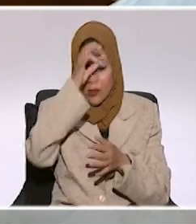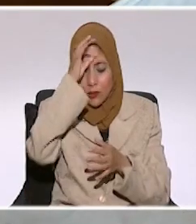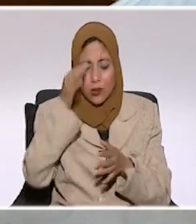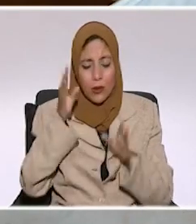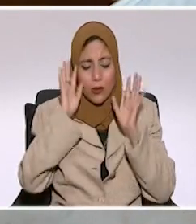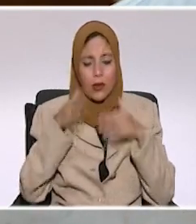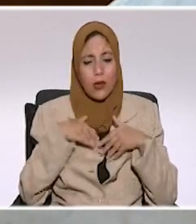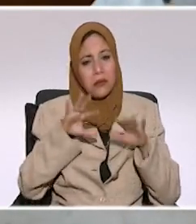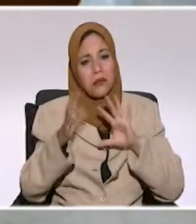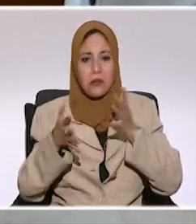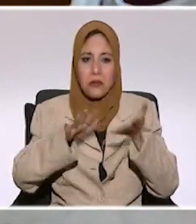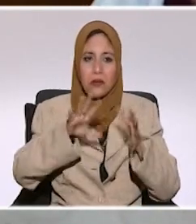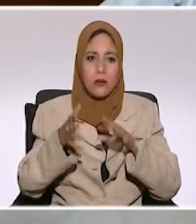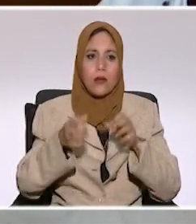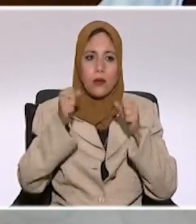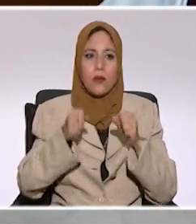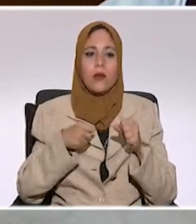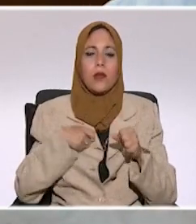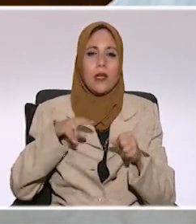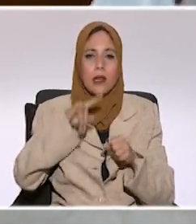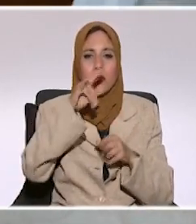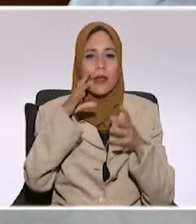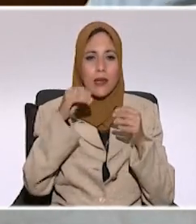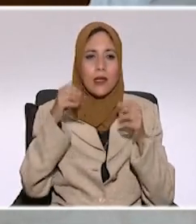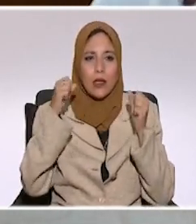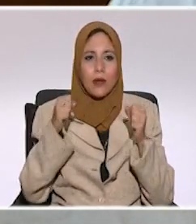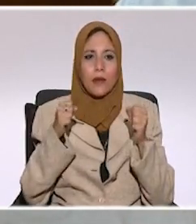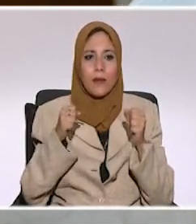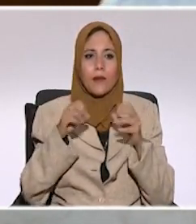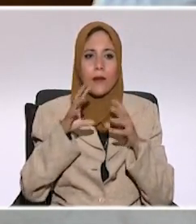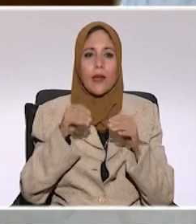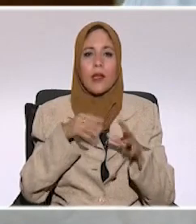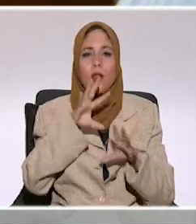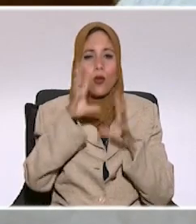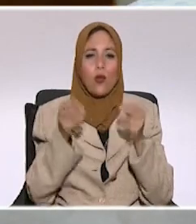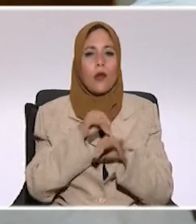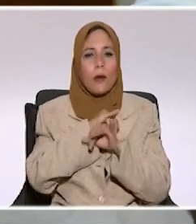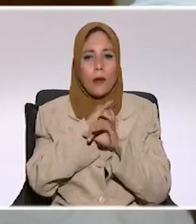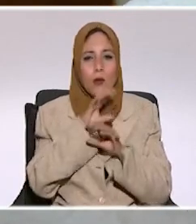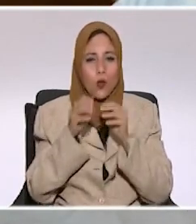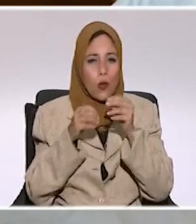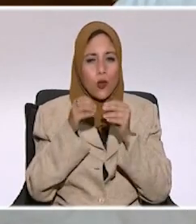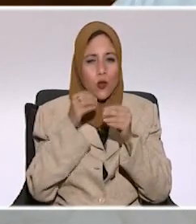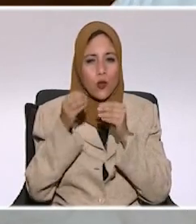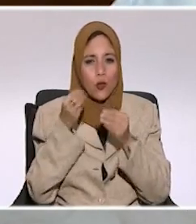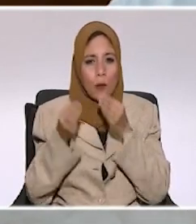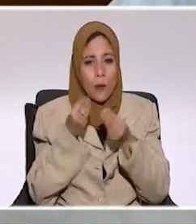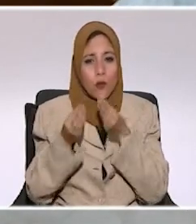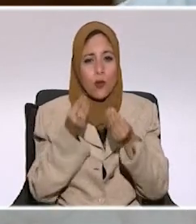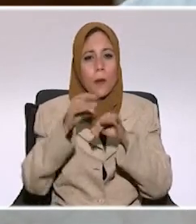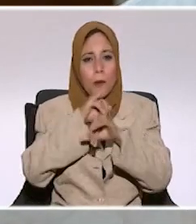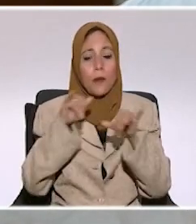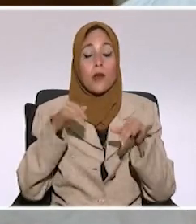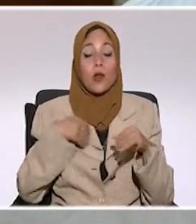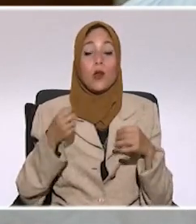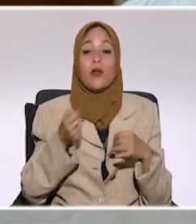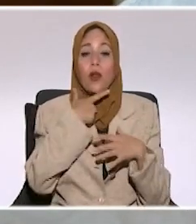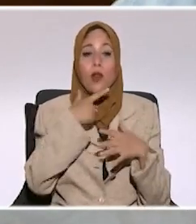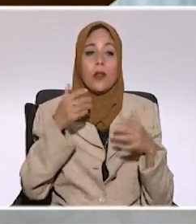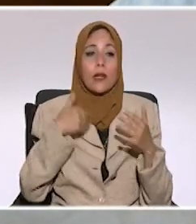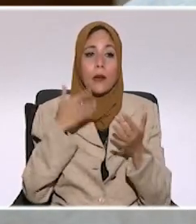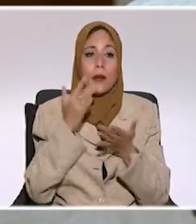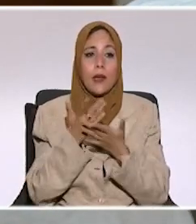حياتي بسافر بره كتير، كانت الحياة كده متبهدلة يعني، مفركشة شوية، بس كنت مبسوط لان انا كان